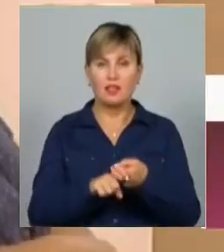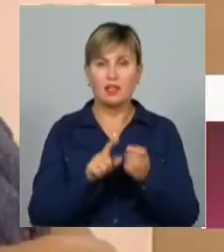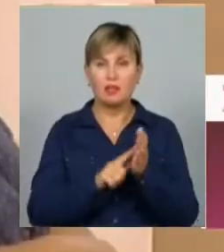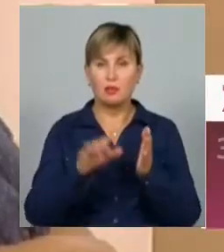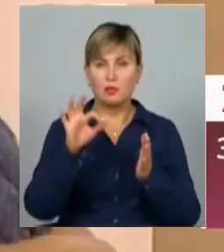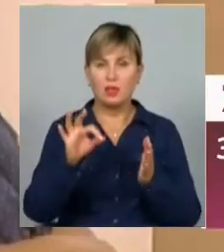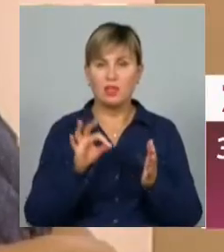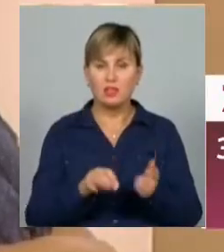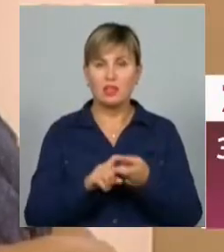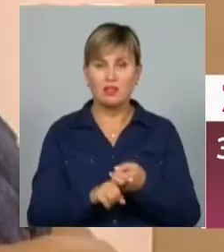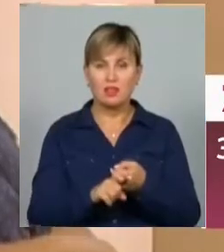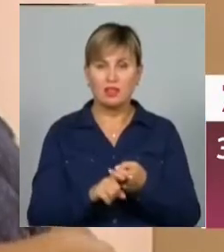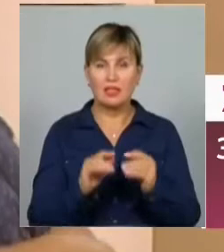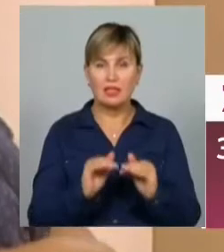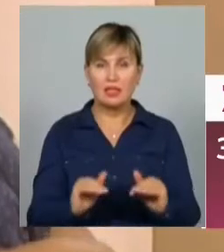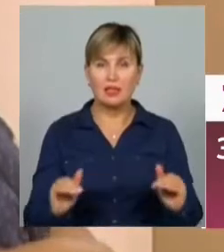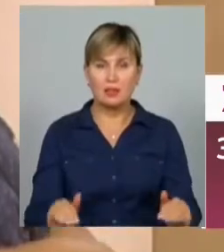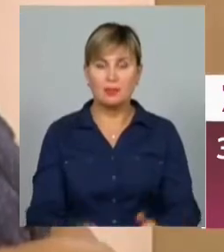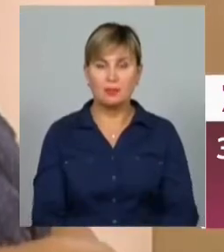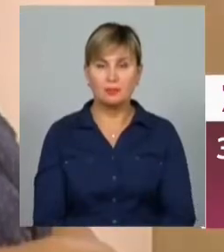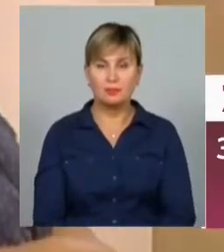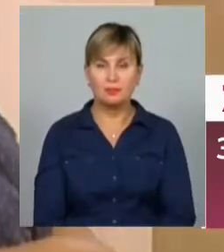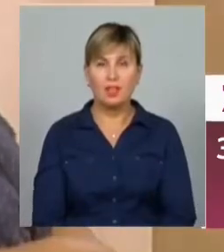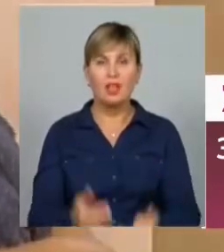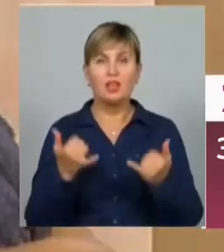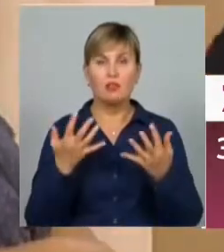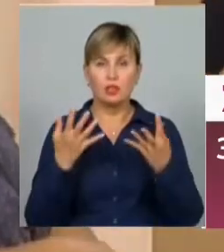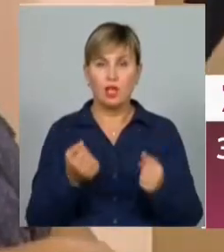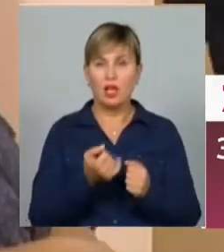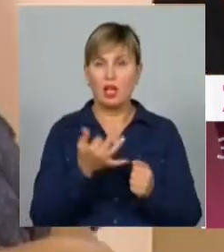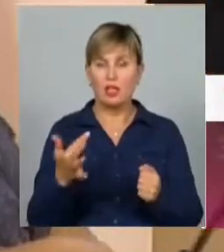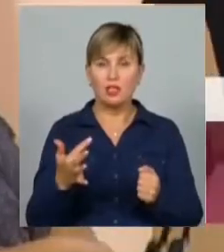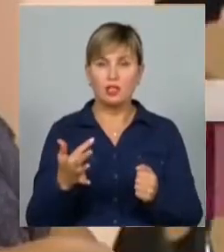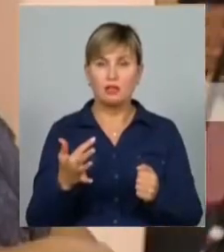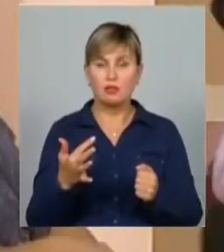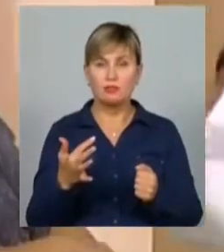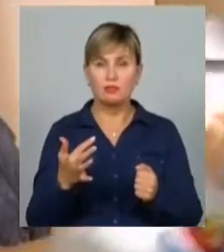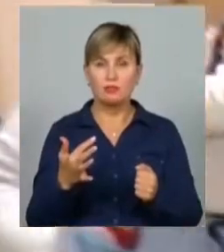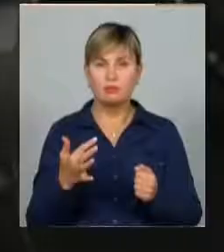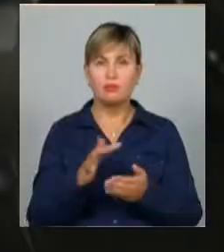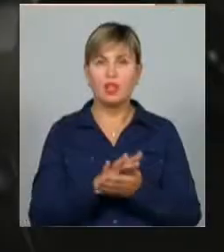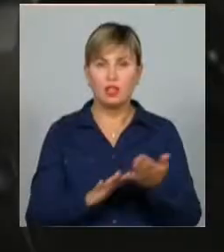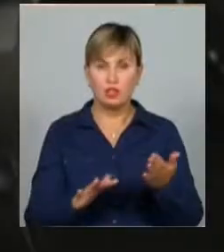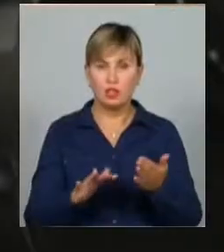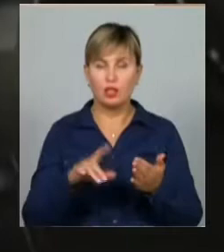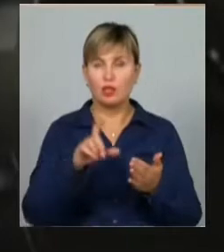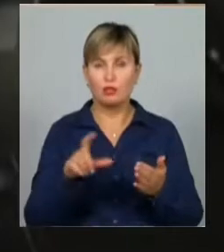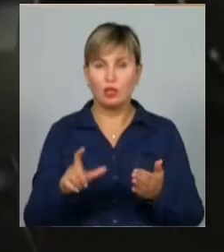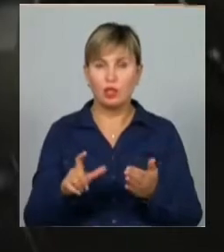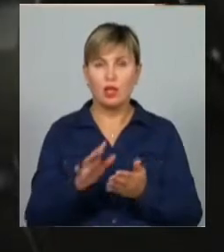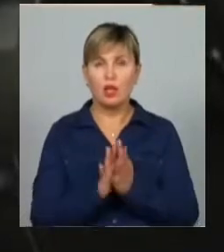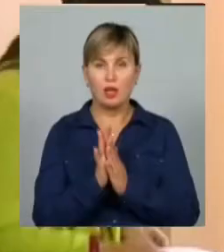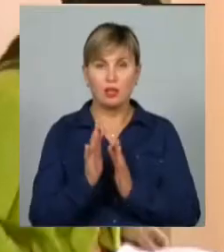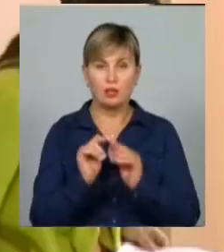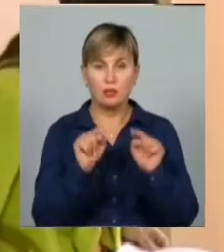день количество обращаемых продолжает расти. За сутки прирост составил на 9 человек. С момента